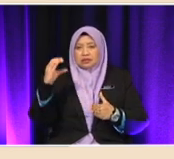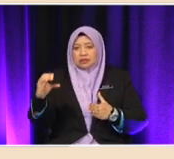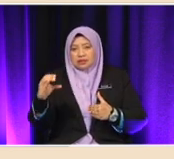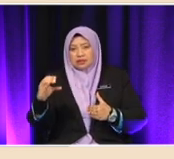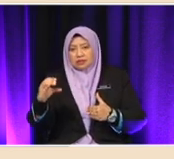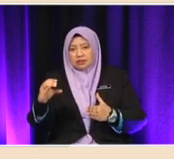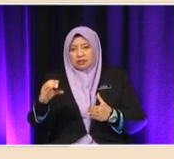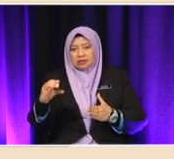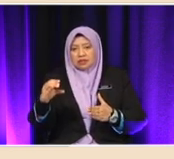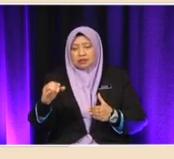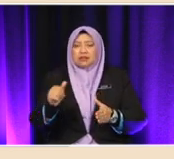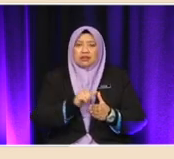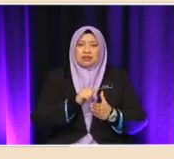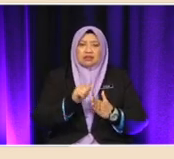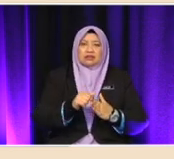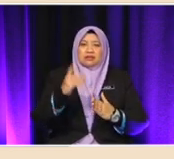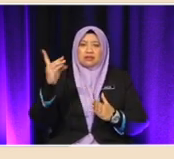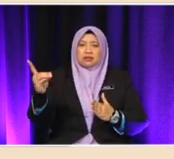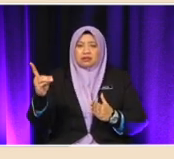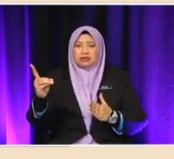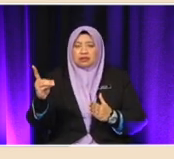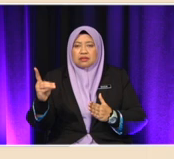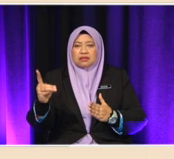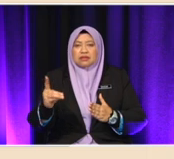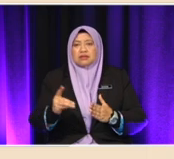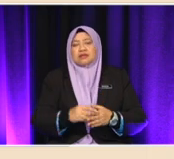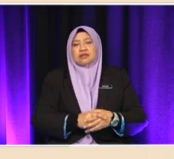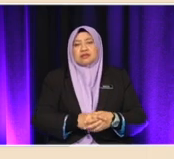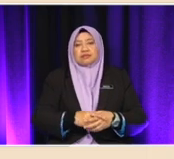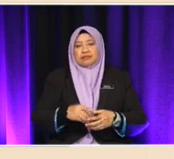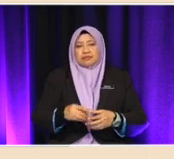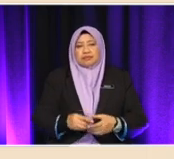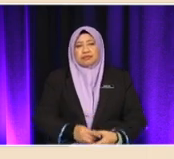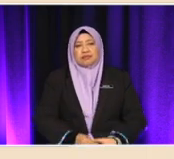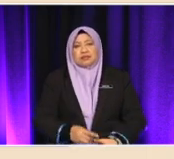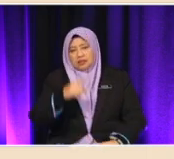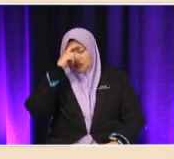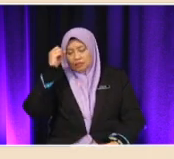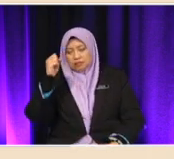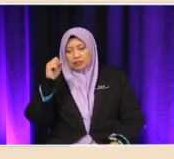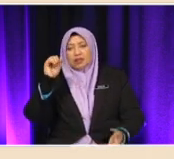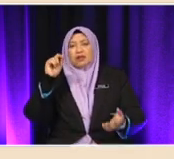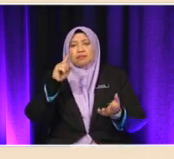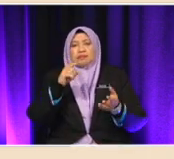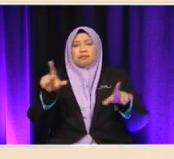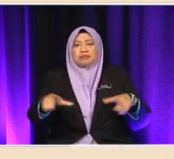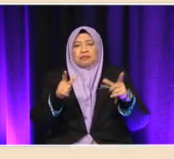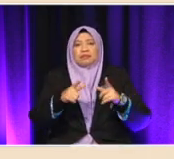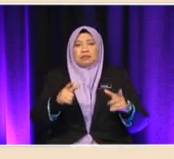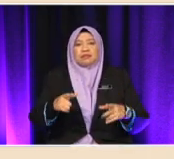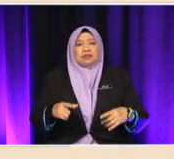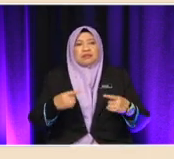ini di dalam pasaran dan dimati keluar untuk menguasai pasar Apa sebab berlakunya pergerakan ke